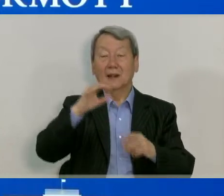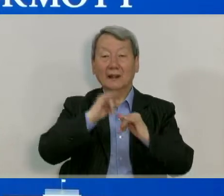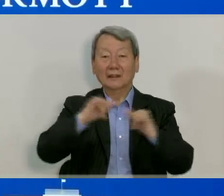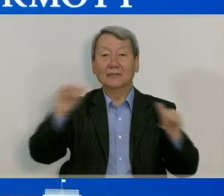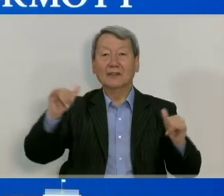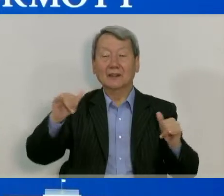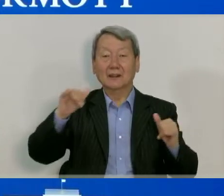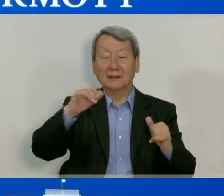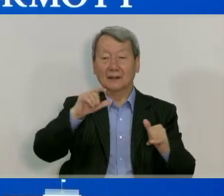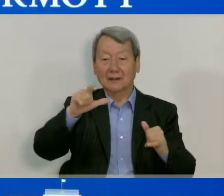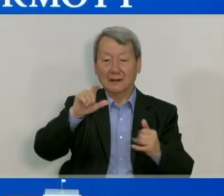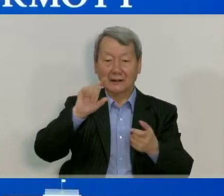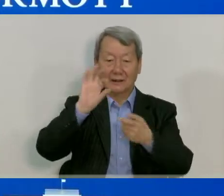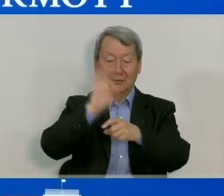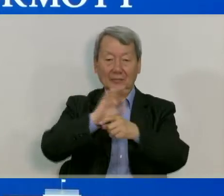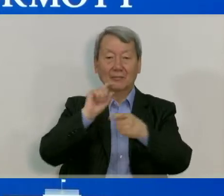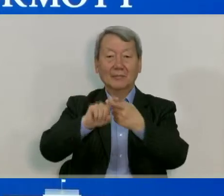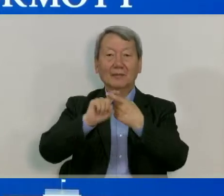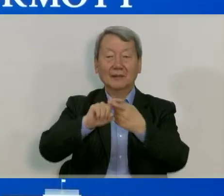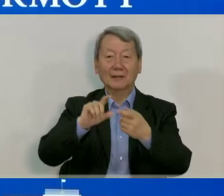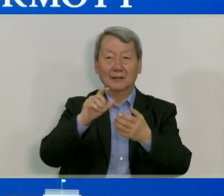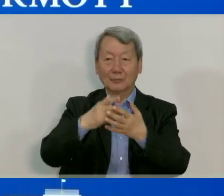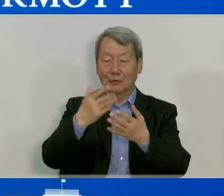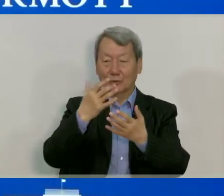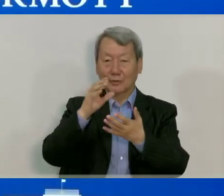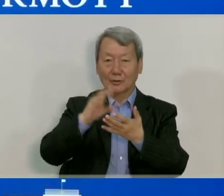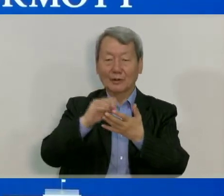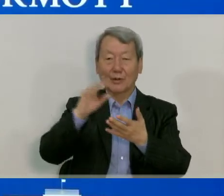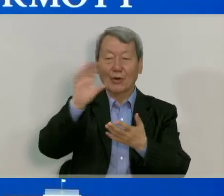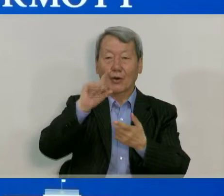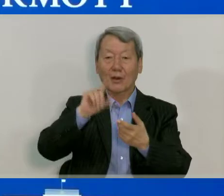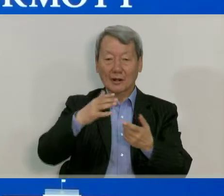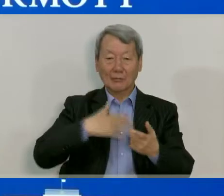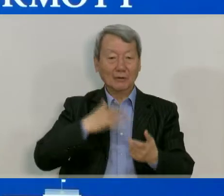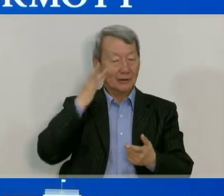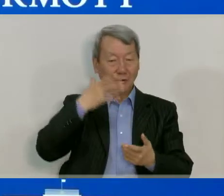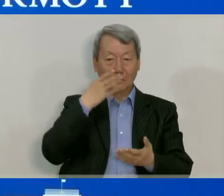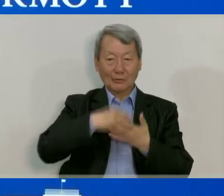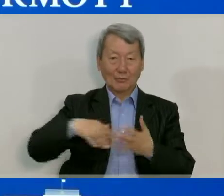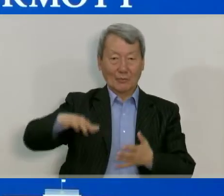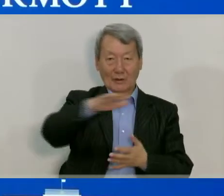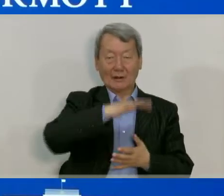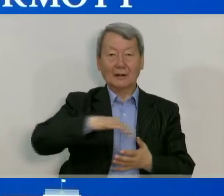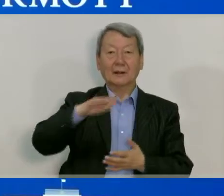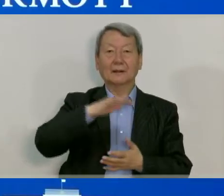развития эпид-процесса коронавирусной инфекции в нашей республике.